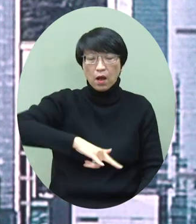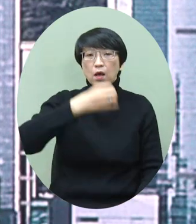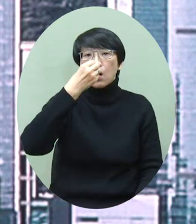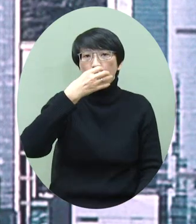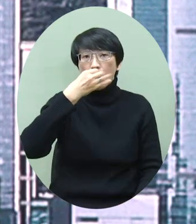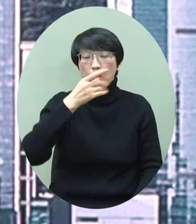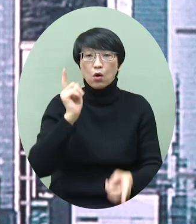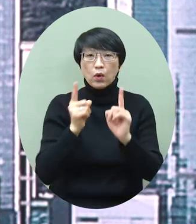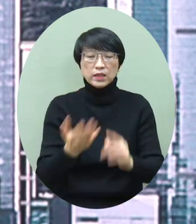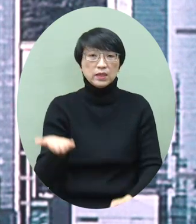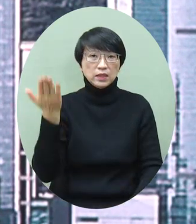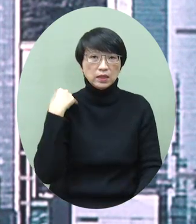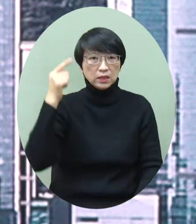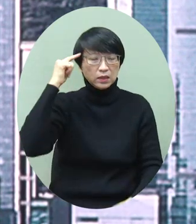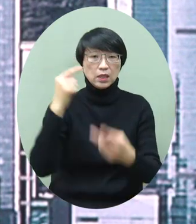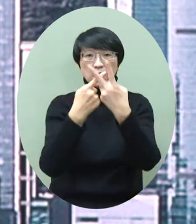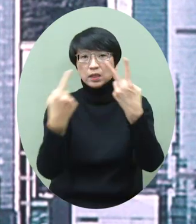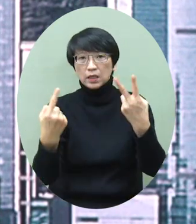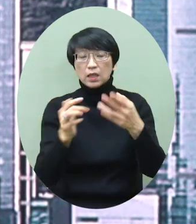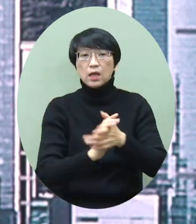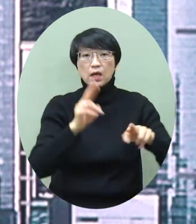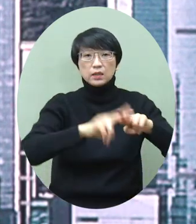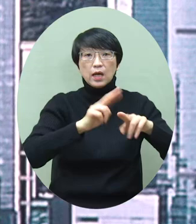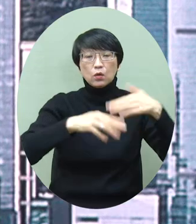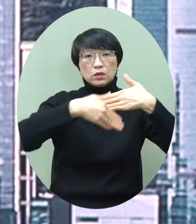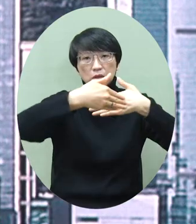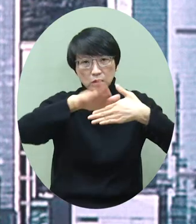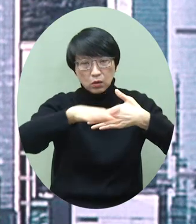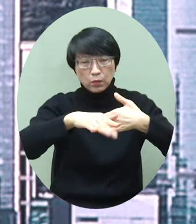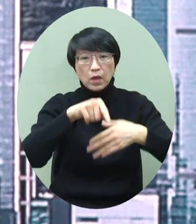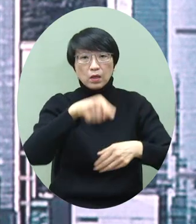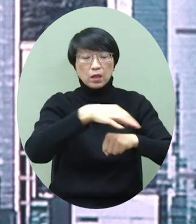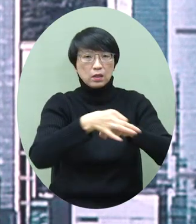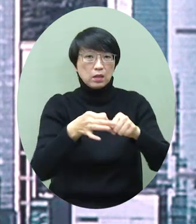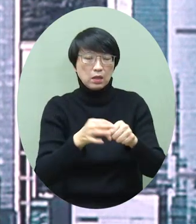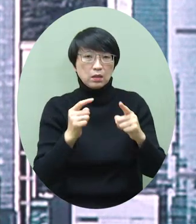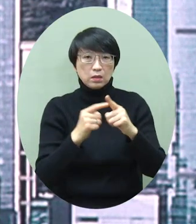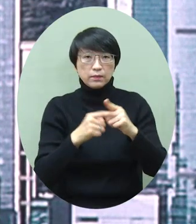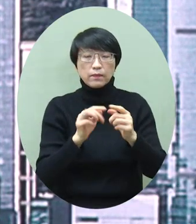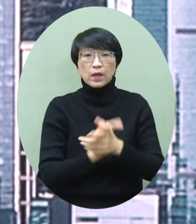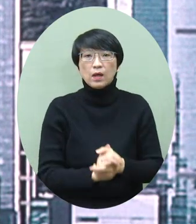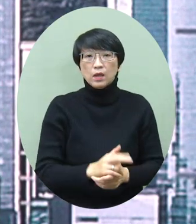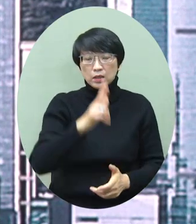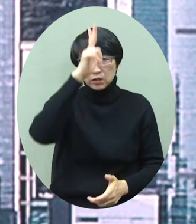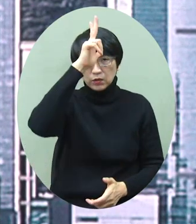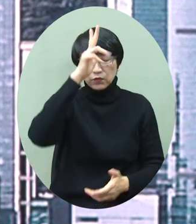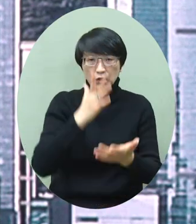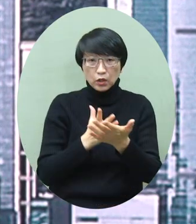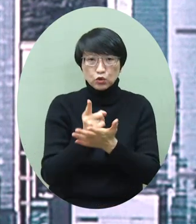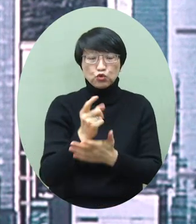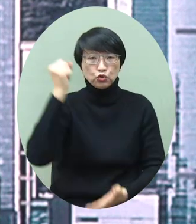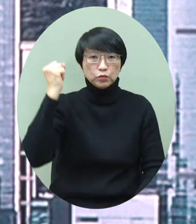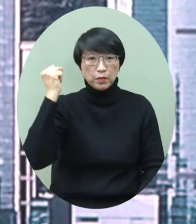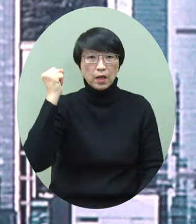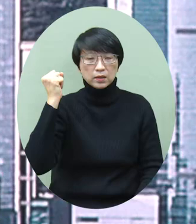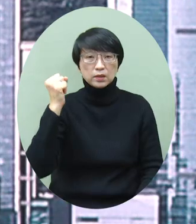當天或者之前有一日曾經在中國以外地區逗留的人士，就需要乘搭政府安排的專車離開